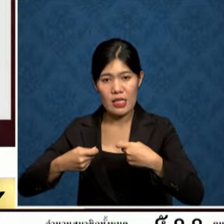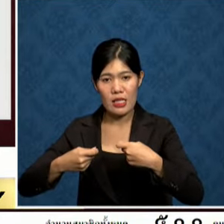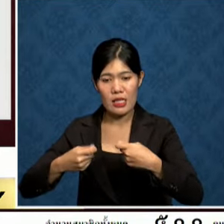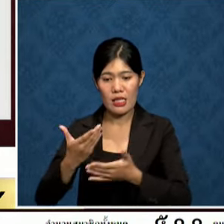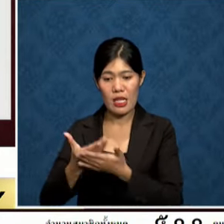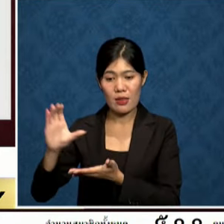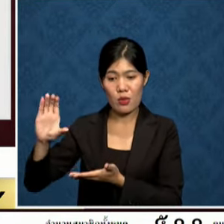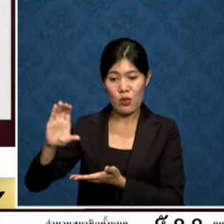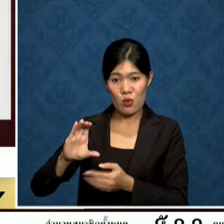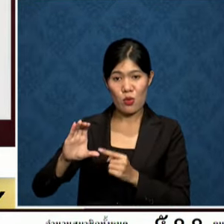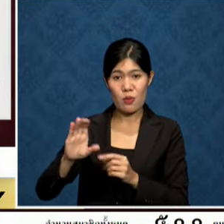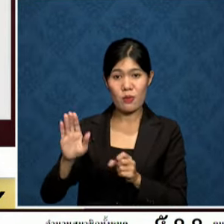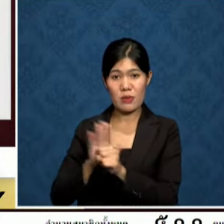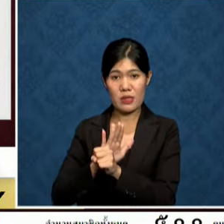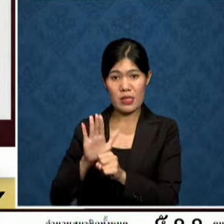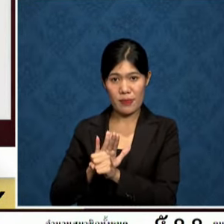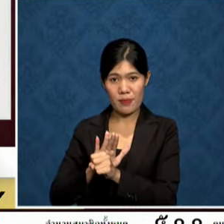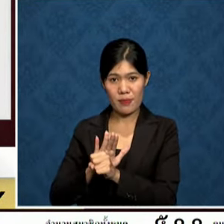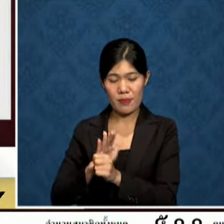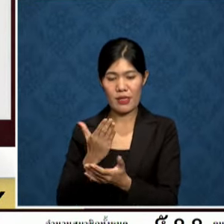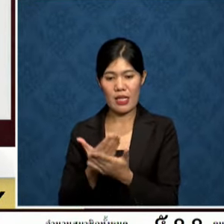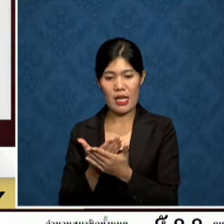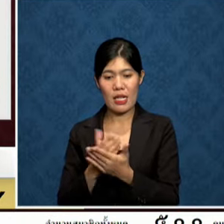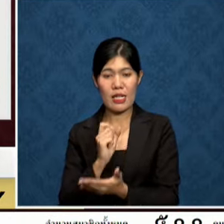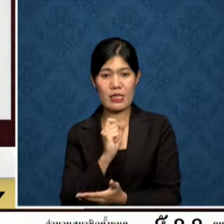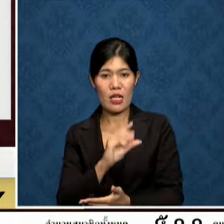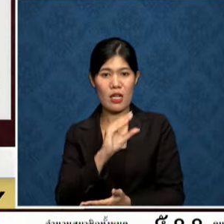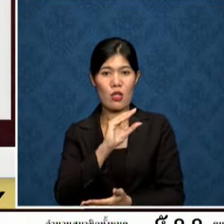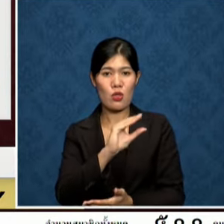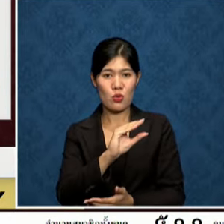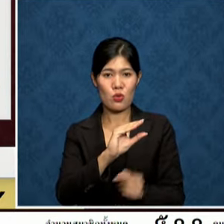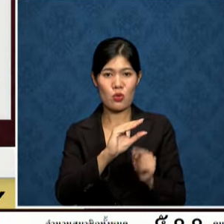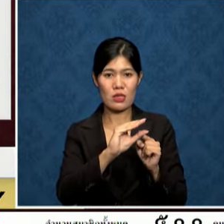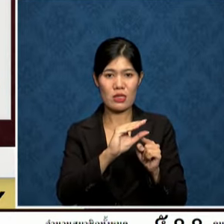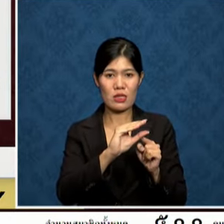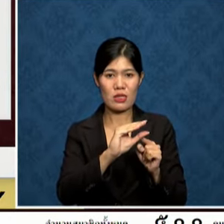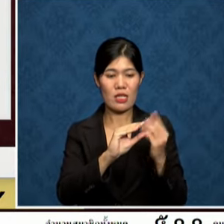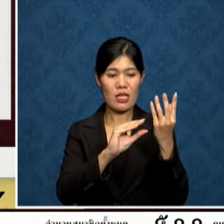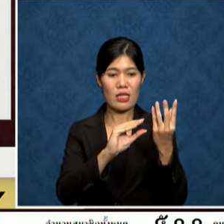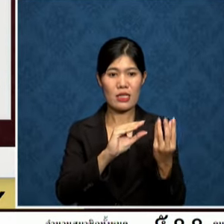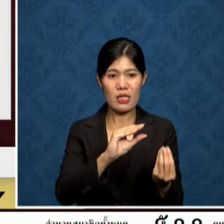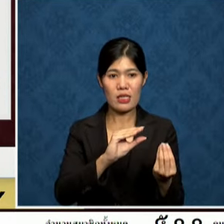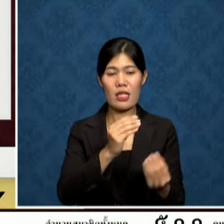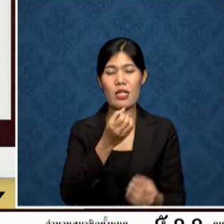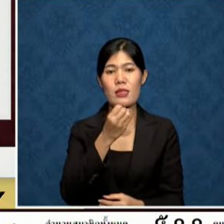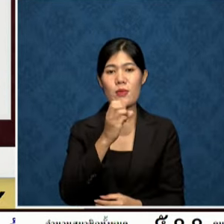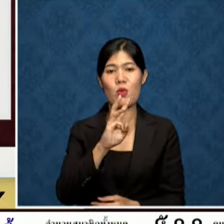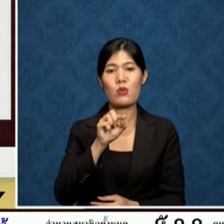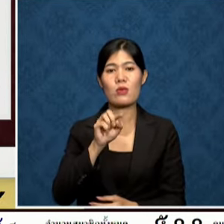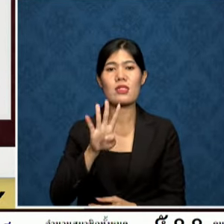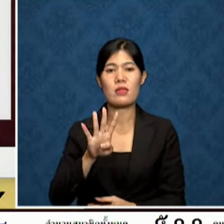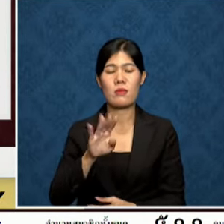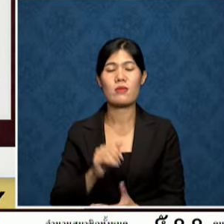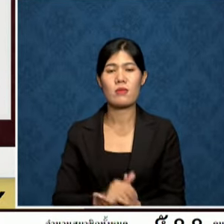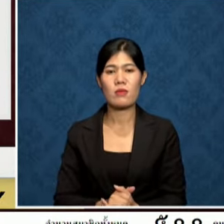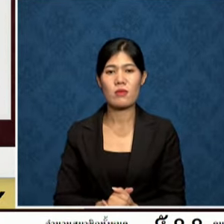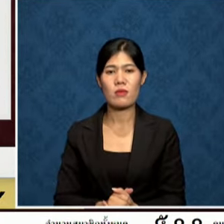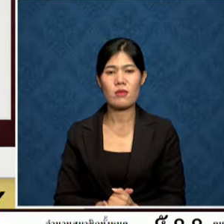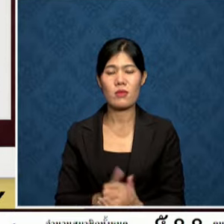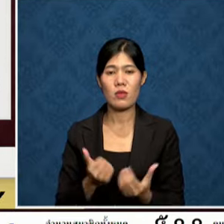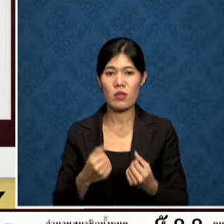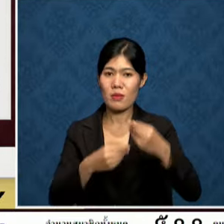เต็มจำนวนเนี่ยรายจ่ายลงทุนจริงๆนะคะจะเหลือแค่ 16.4 perเท่านั้นค่ะท่านประธานมันมีอะไร